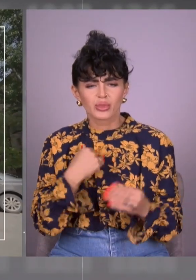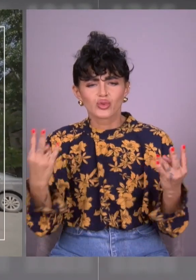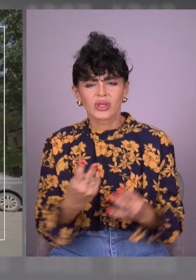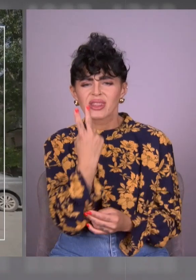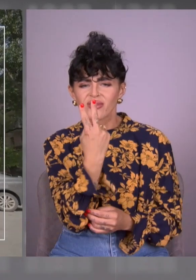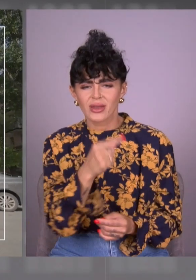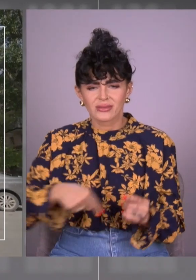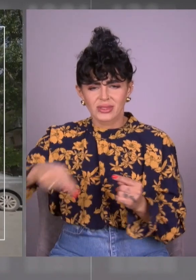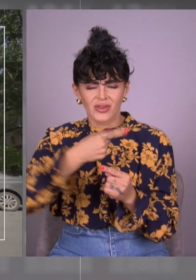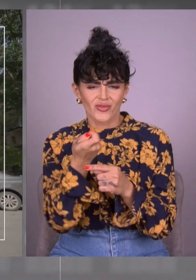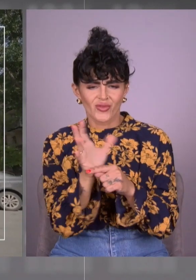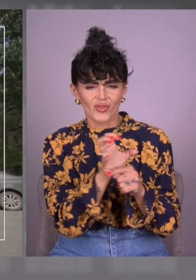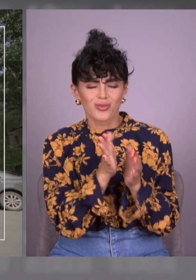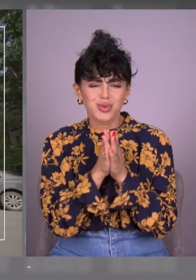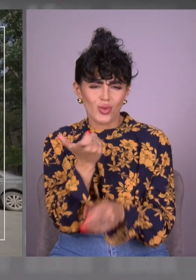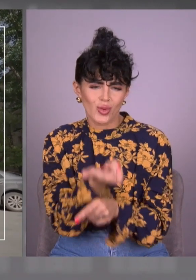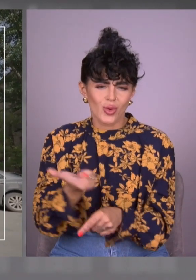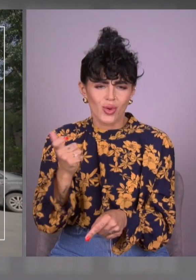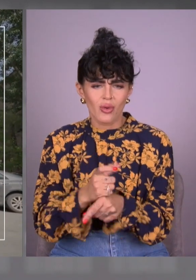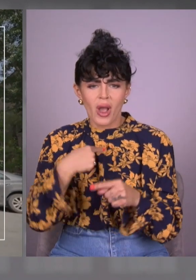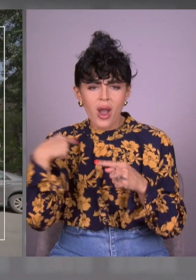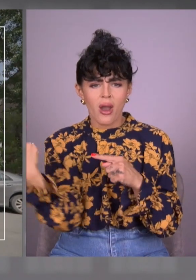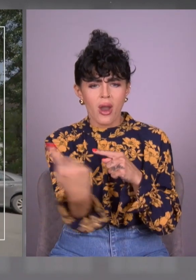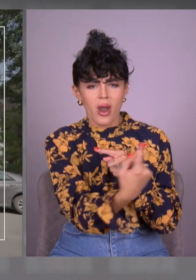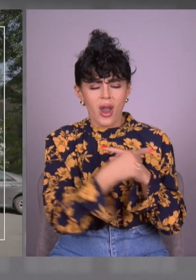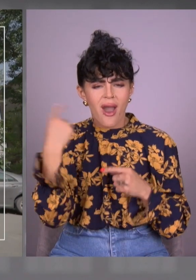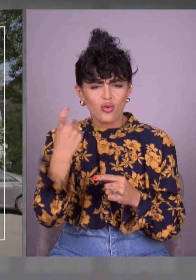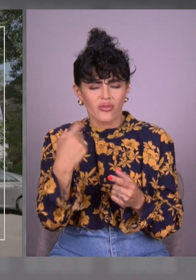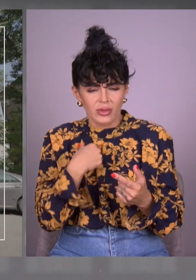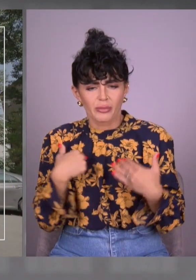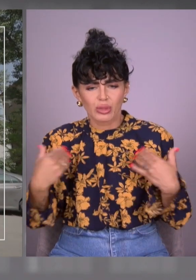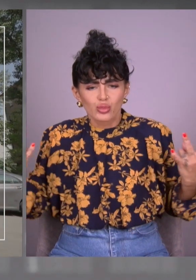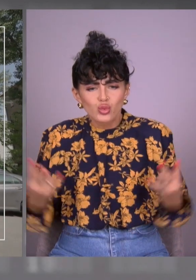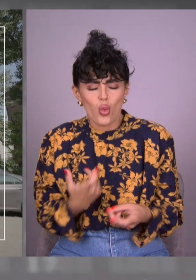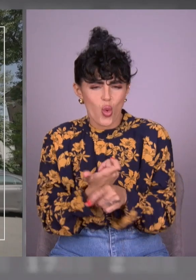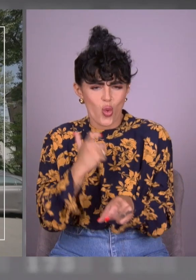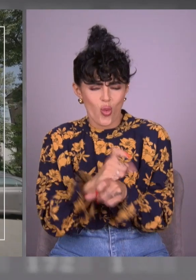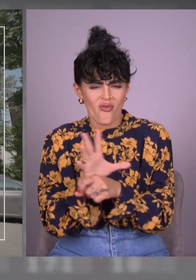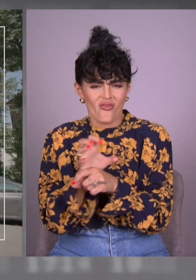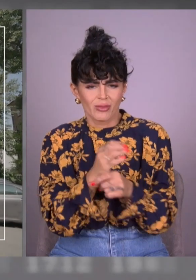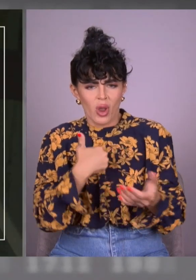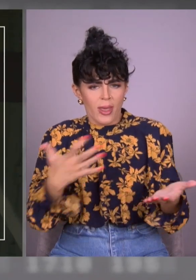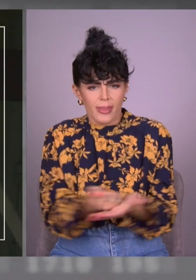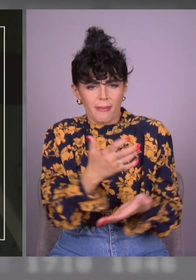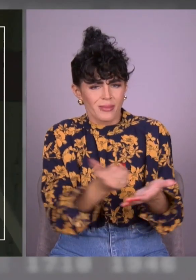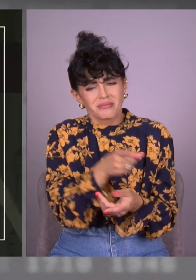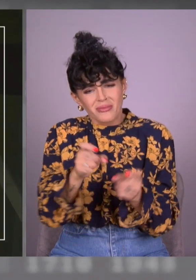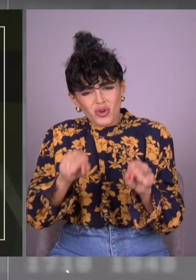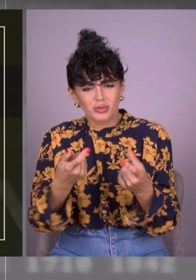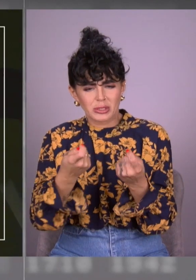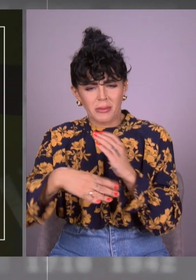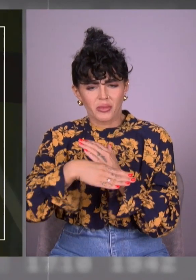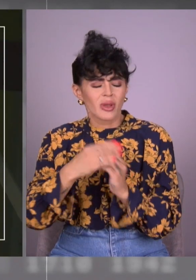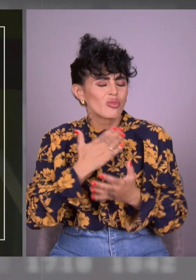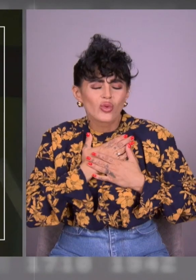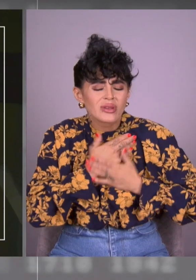там діти чекають, будь ласка. Ми просто ходимо по всьому Харкову, тут, знаєте, як щось нам сьогодні просто не щастить нам. Ну,